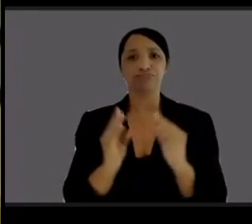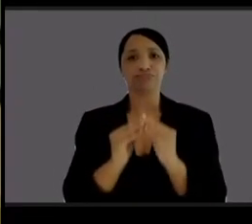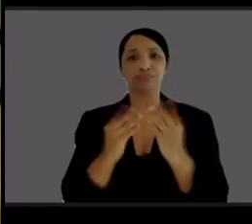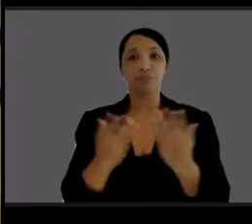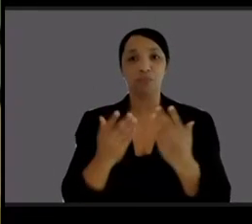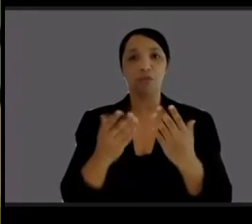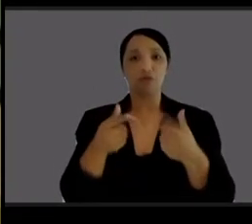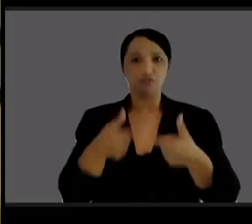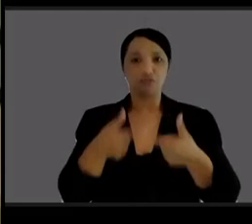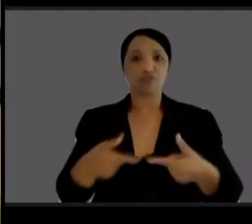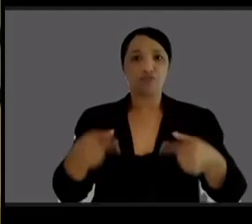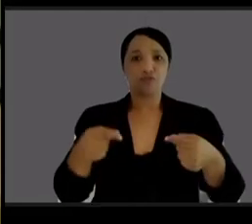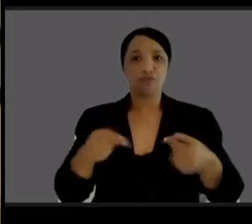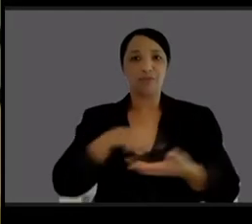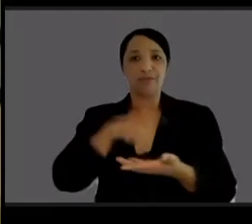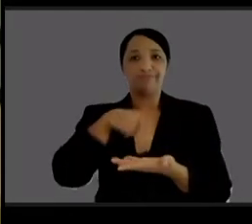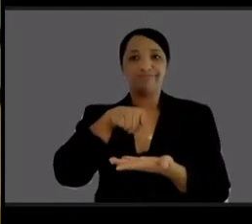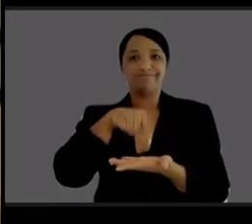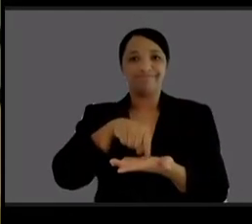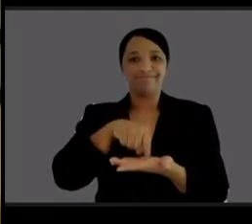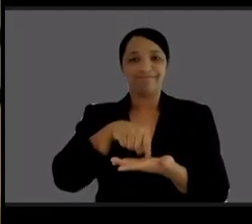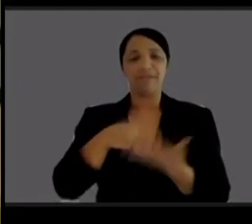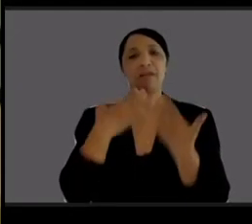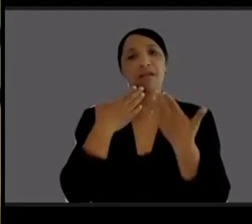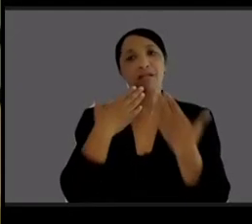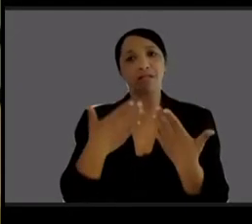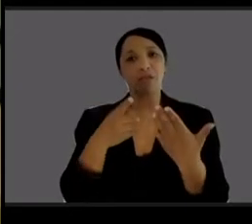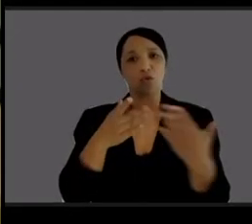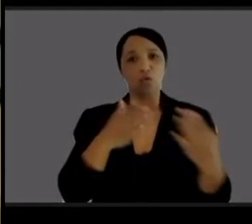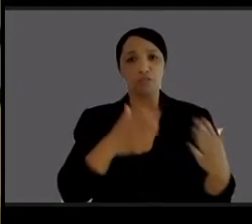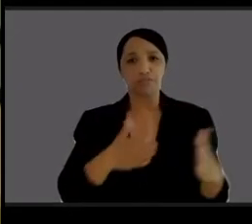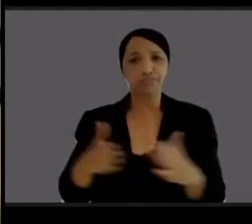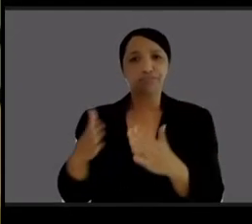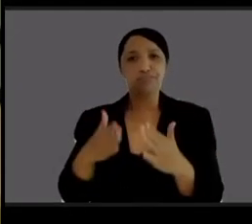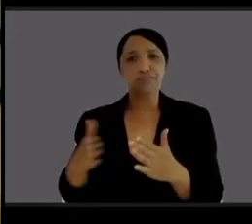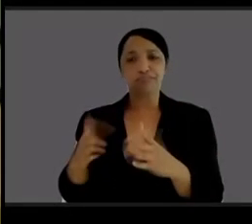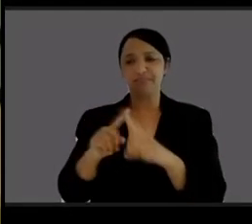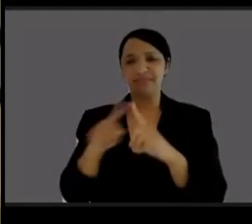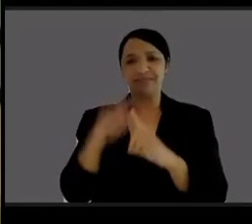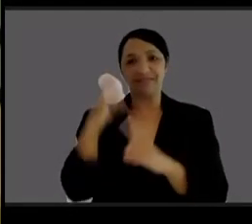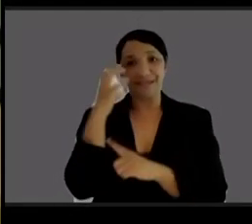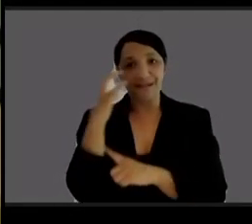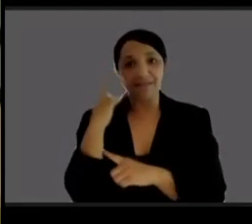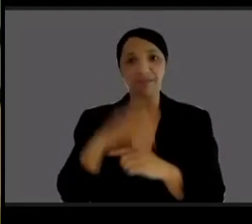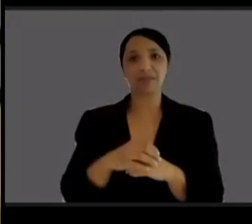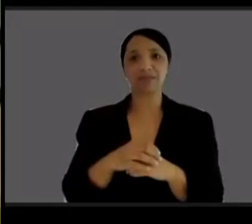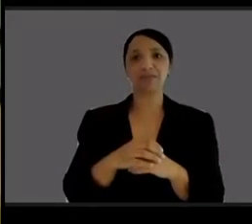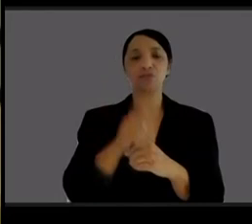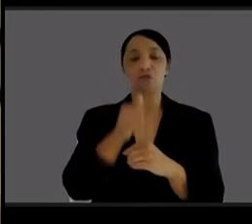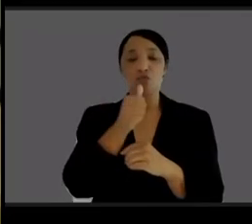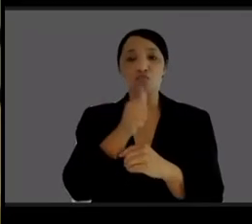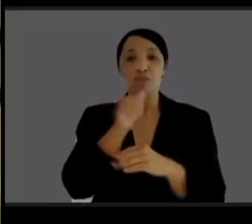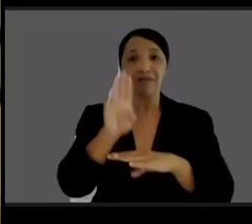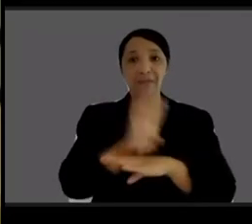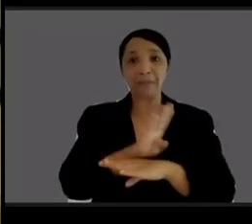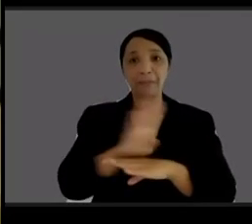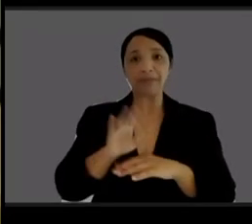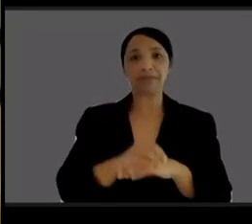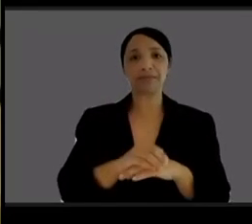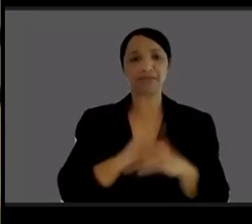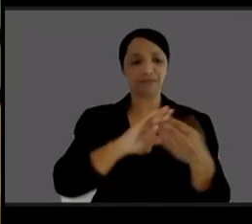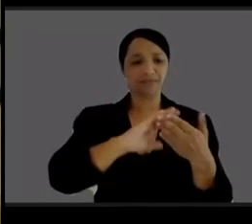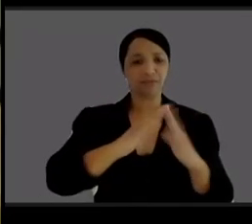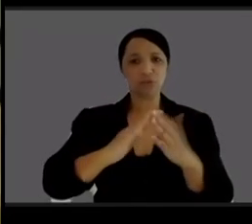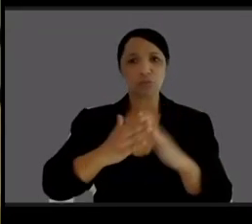Kyoto. Je vous remercie de vos efforts inestimables que vous avez déployés pour rassembler les gouvernements, le secteur privé